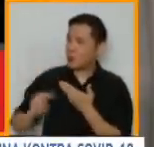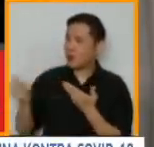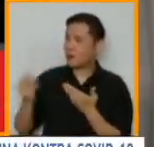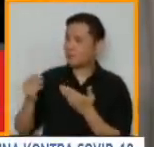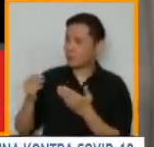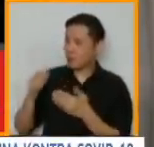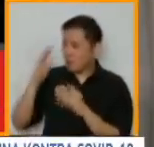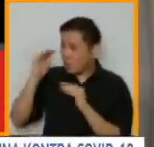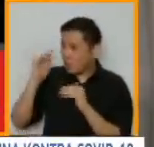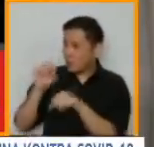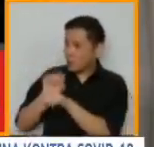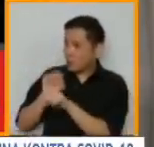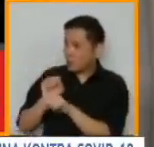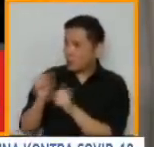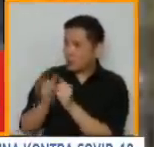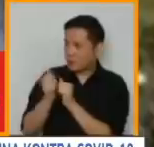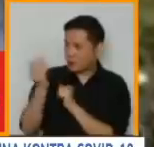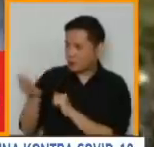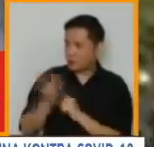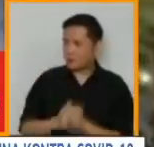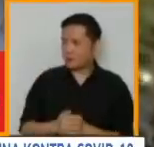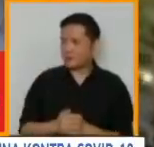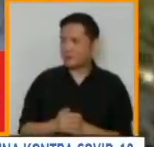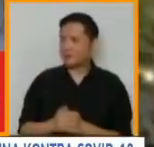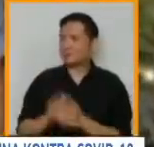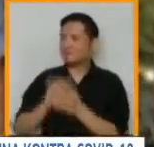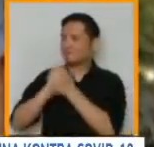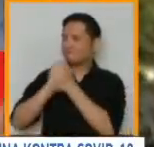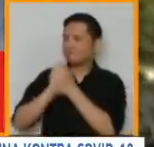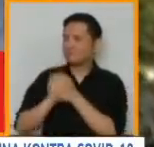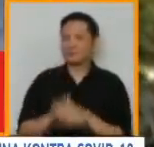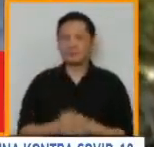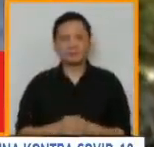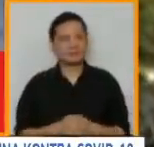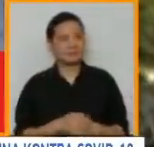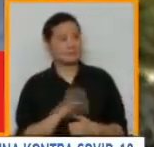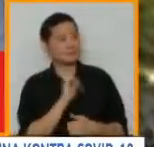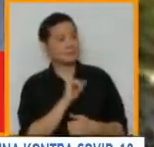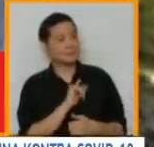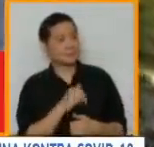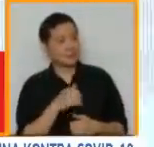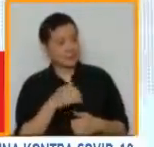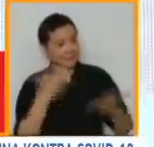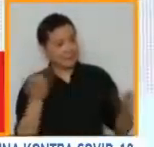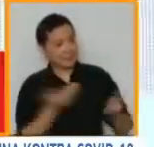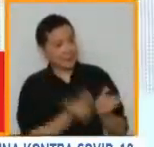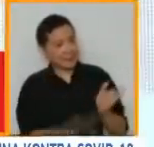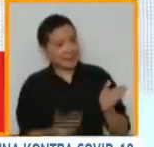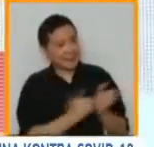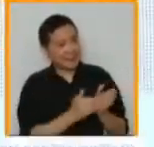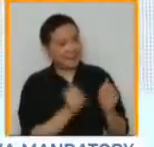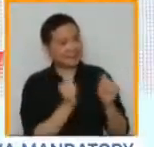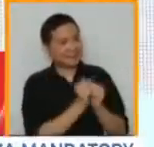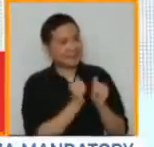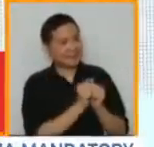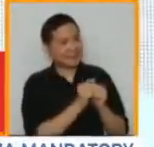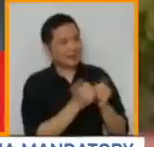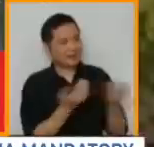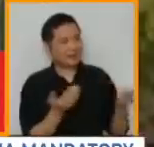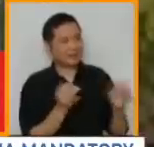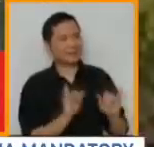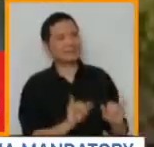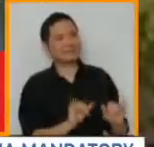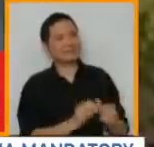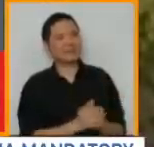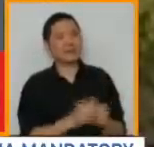soon. Ingat ka palagi, Dan. Congratulations. Eto na naman tayo. Magkasama na naman tayo. First of all, welcome